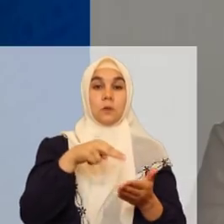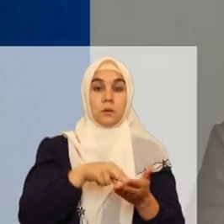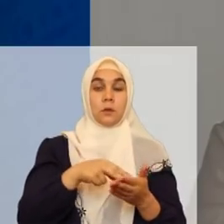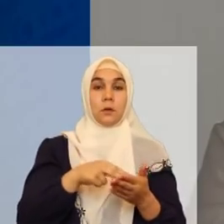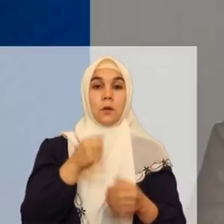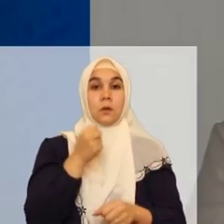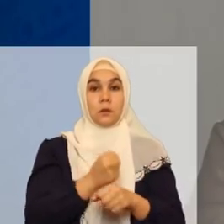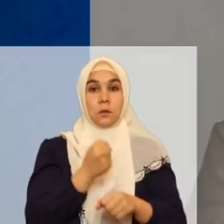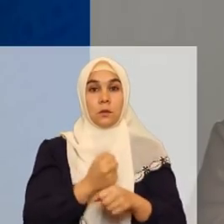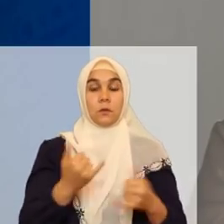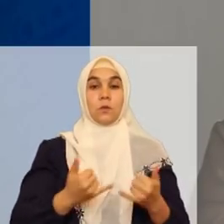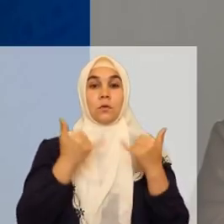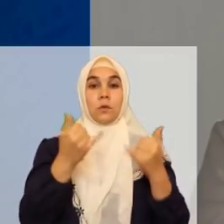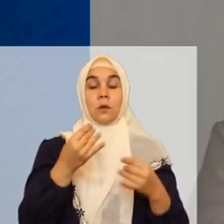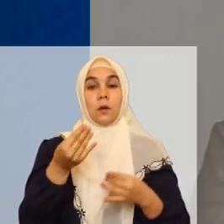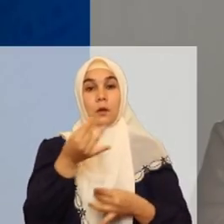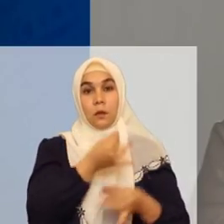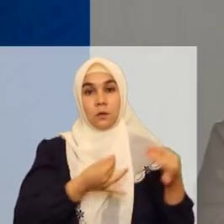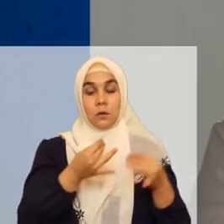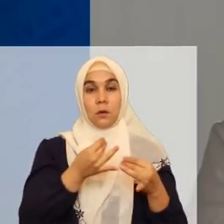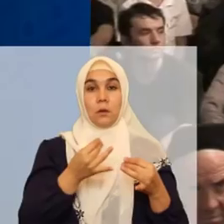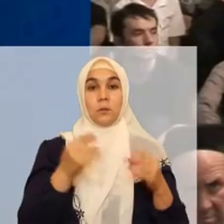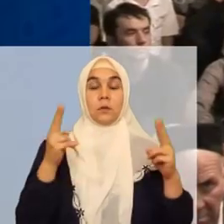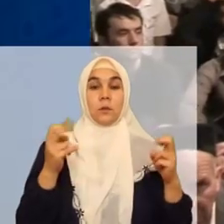xizmat qilishi haqida so'zlashmoqchimiz.